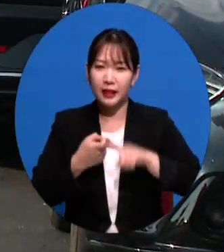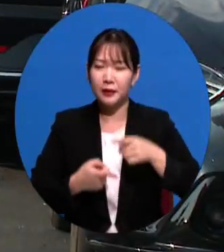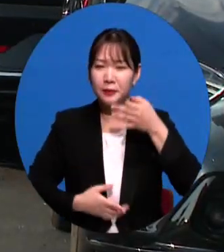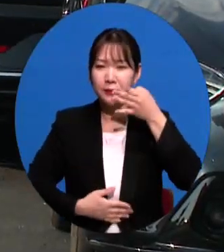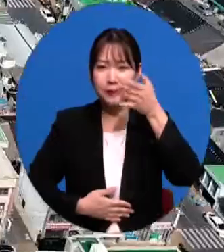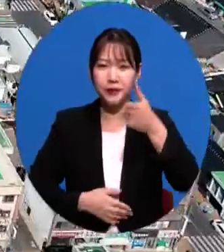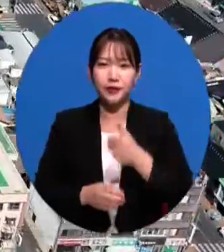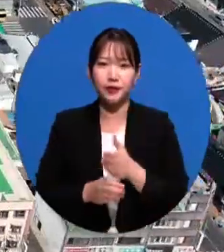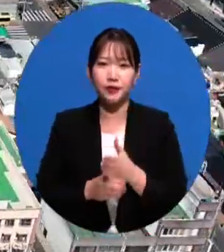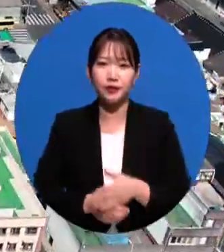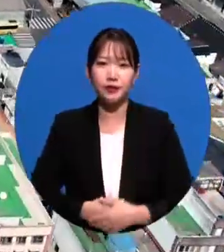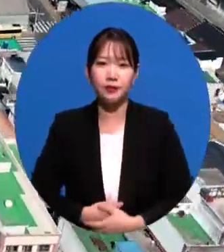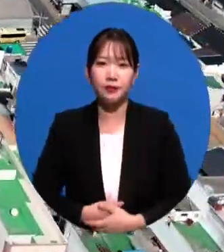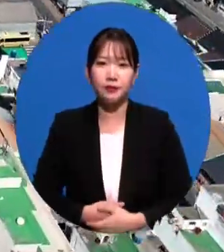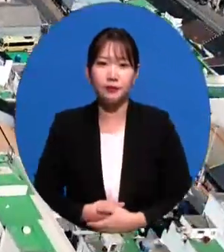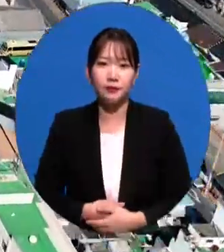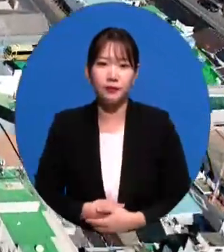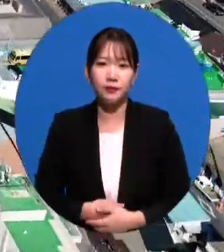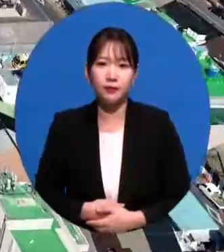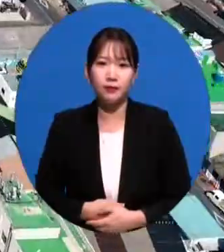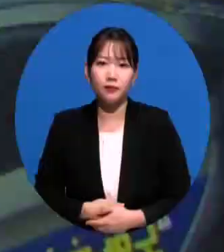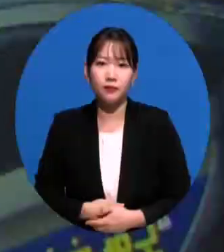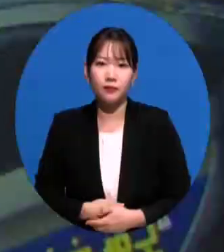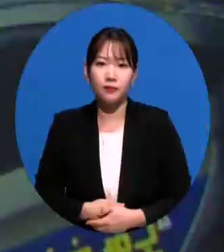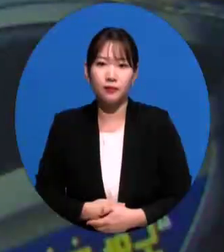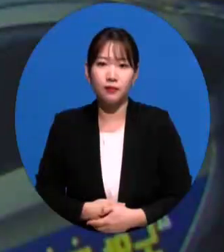드러내고 있습니다. MBC 뉴스 양현승입니다.